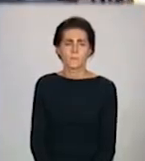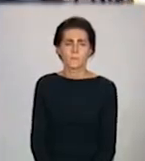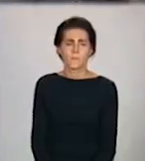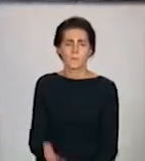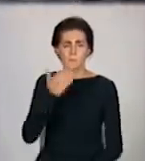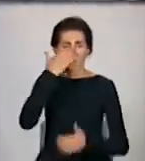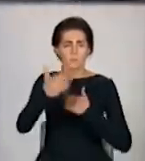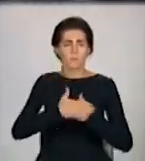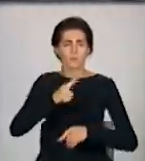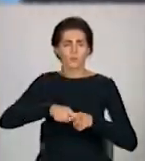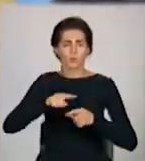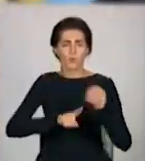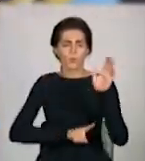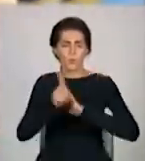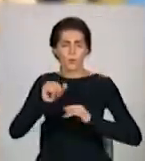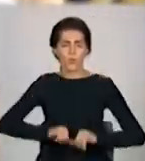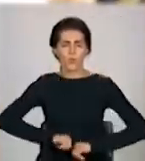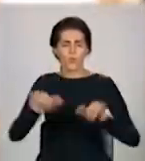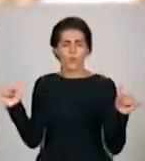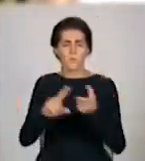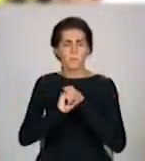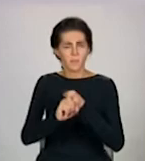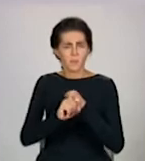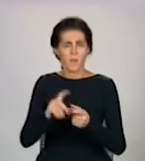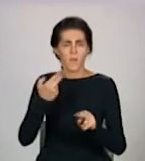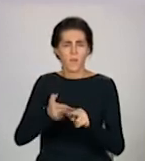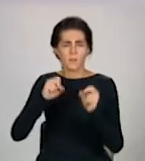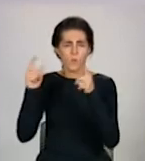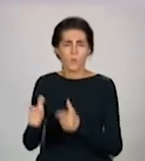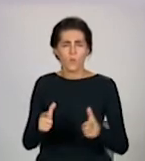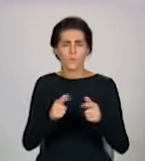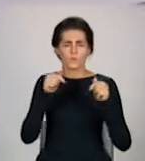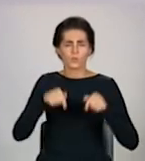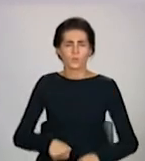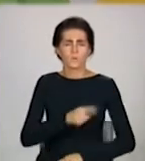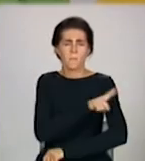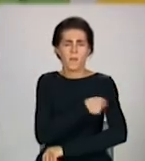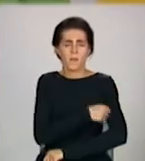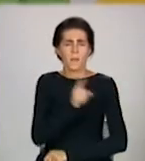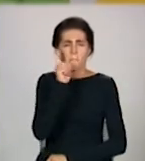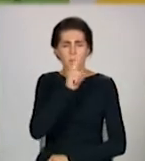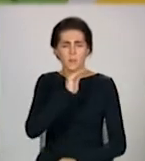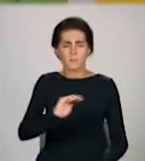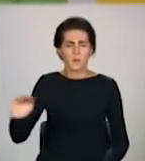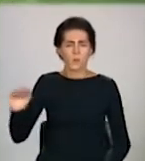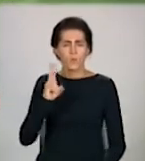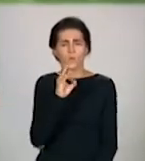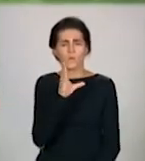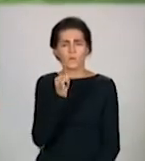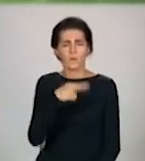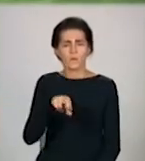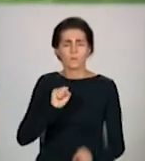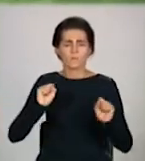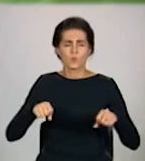Незабаром чергове загострення пандемії, і до нього вже готуються у цій столичній лікарні. Кількість маленьких хворих на ковід може